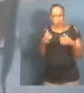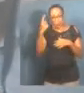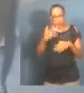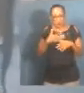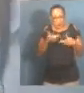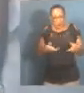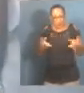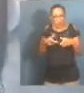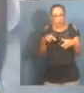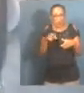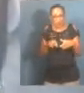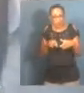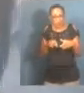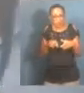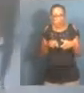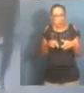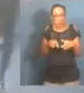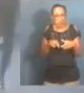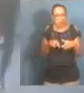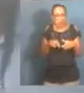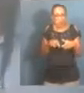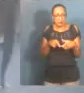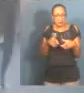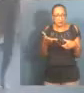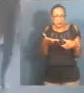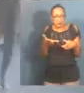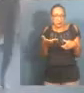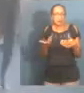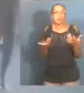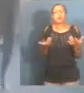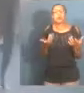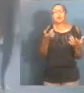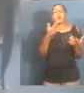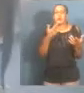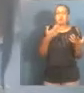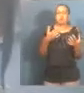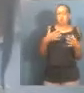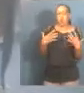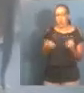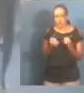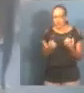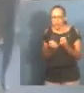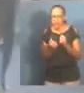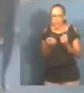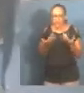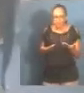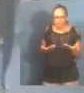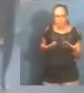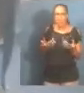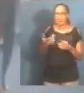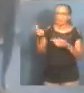en tout cas, c'est l'idée que nous défendions, c'est en ayant fait le bilan de ces compétences, la manière où c'est maltraité par l'État,